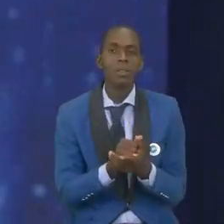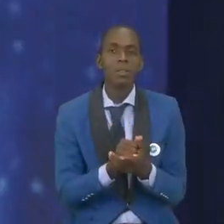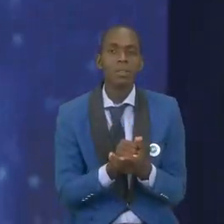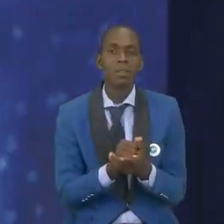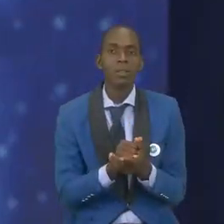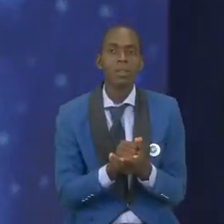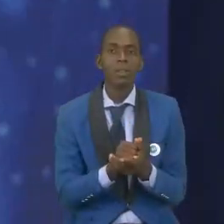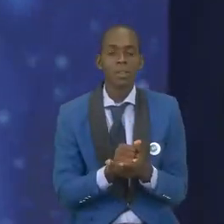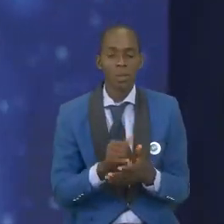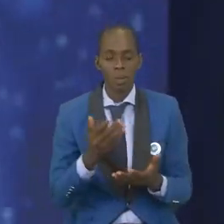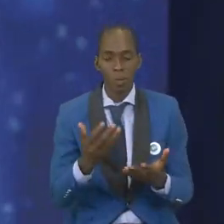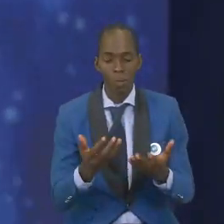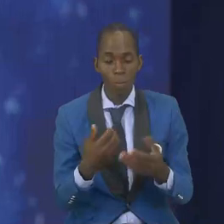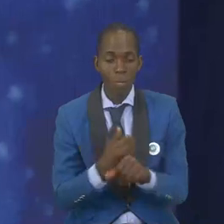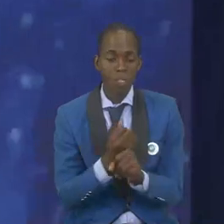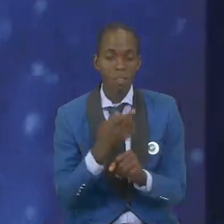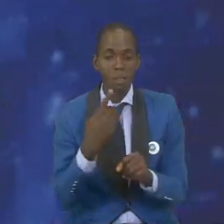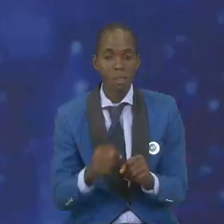gens